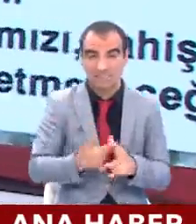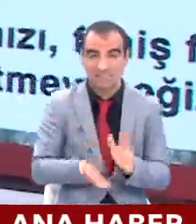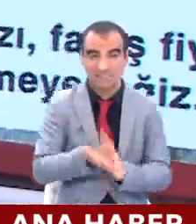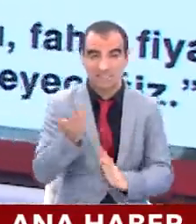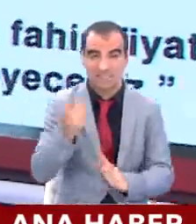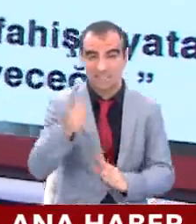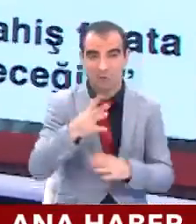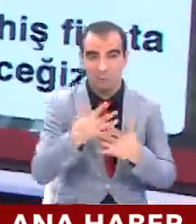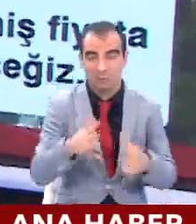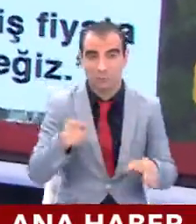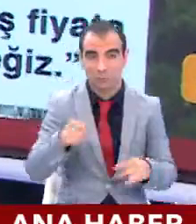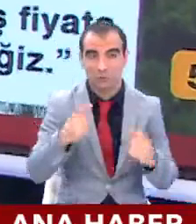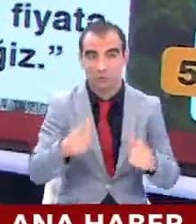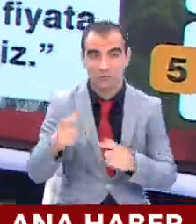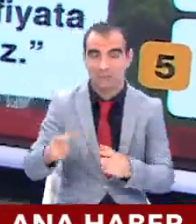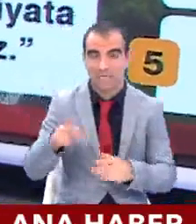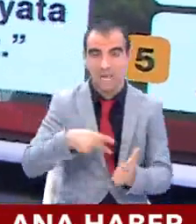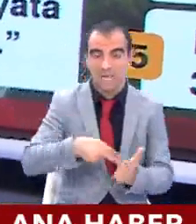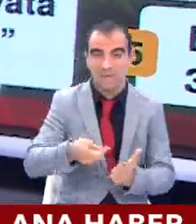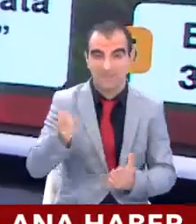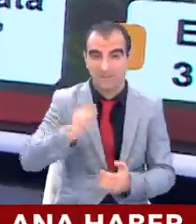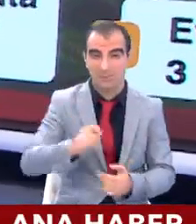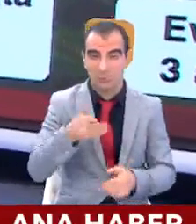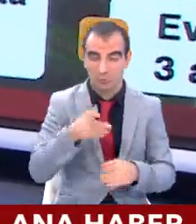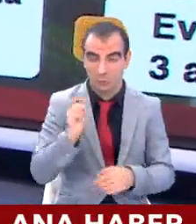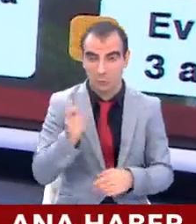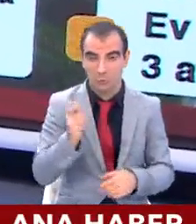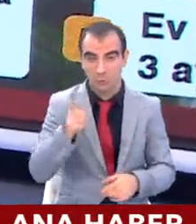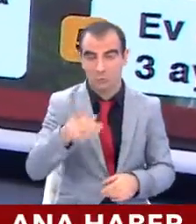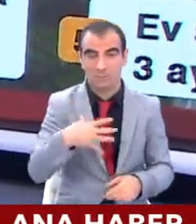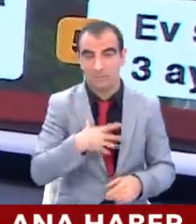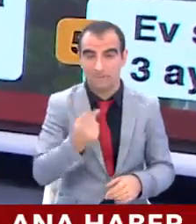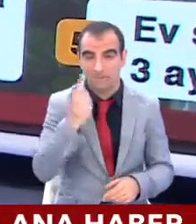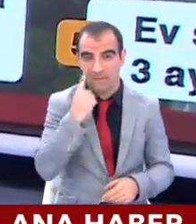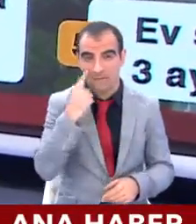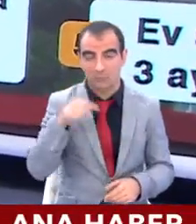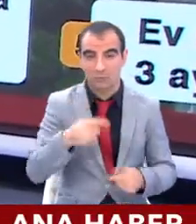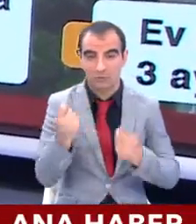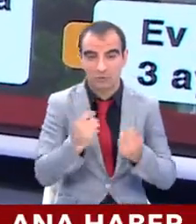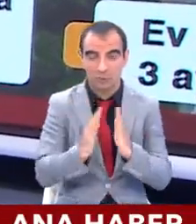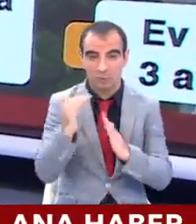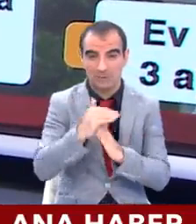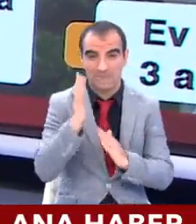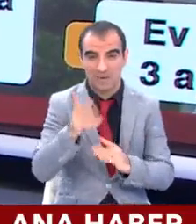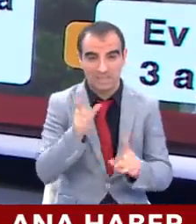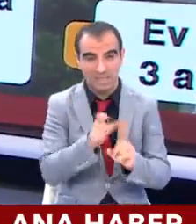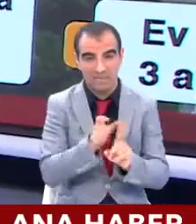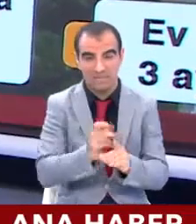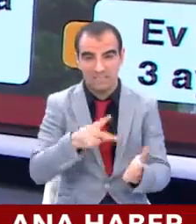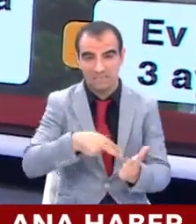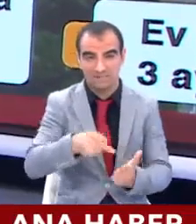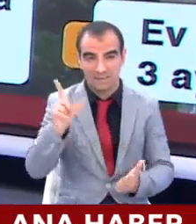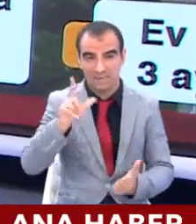geniş kapsamlı cebri adımlar atmak zorundayız Adalet Bakanlığının bu işin üzerine çok sert tedbirlerle gitmesi